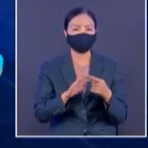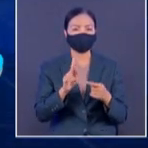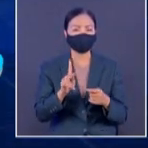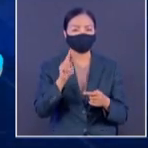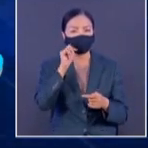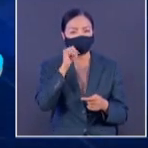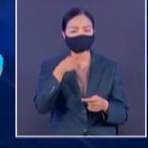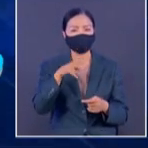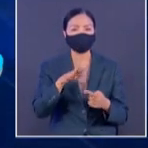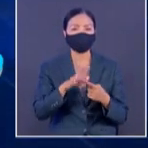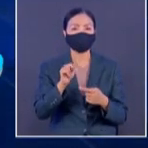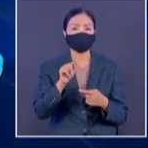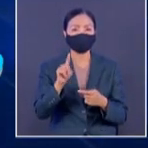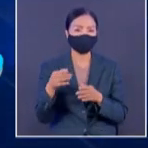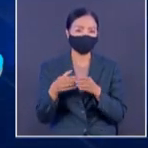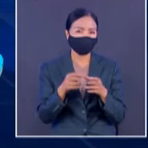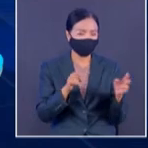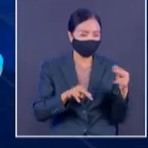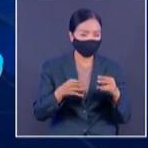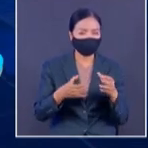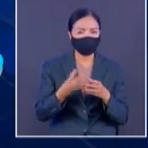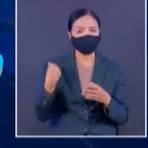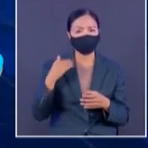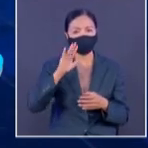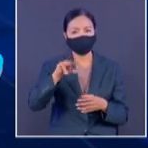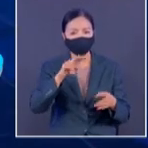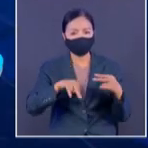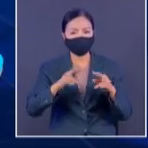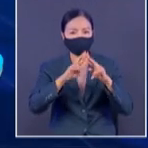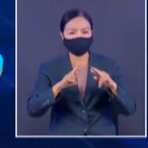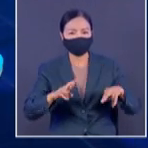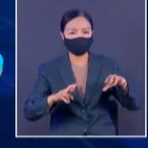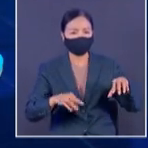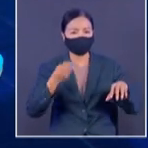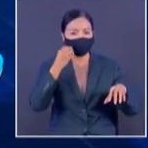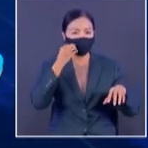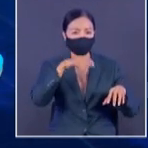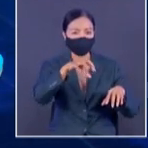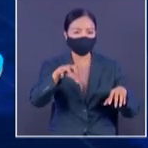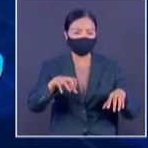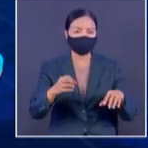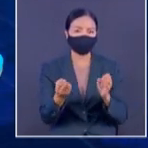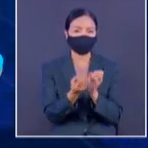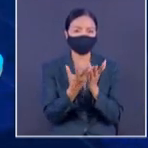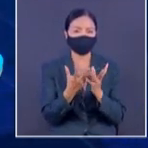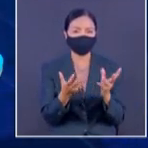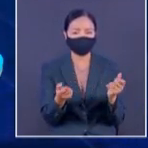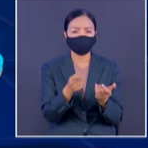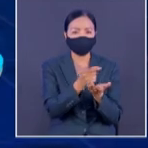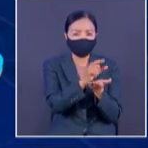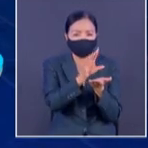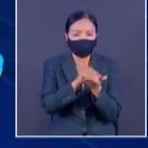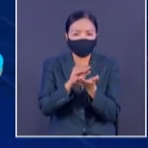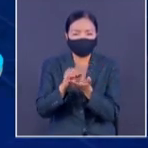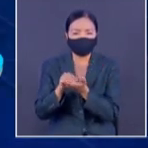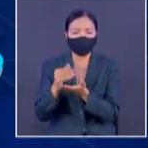พื้นที่ไปตรวจสอบนะครับพร้อมทีมเจ้าหน้าที่เทศกิจนะครับก็ไปเจอร้านค้าบ้านเรือนที่ได้รับความเสียหายก็ทำบันทึกข้อมูลเอาไว้